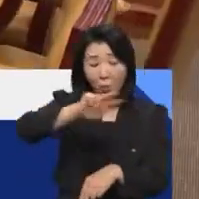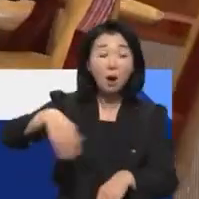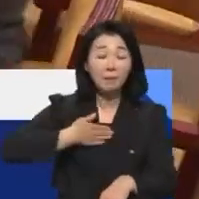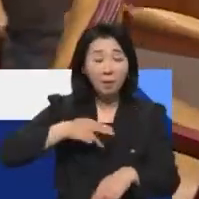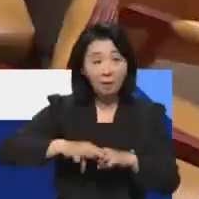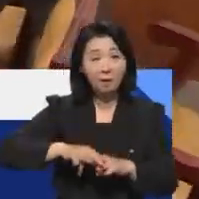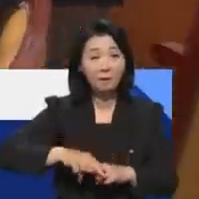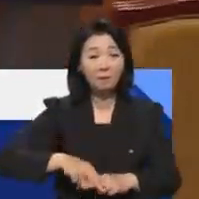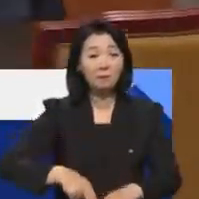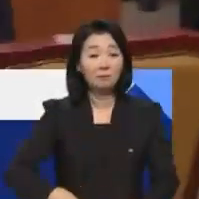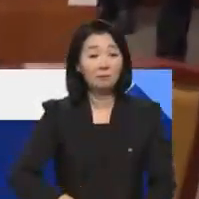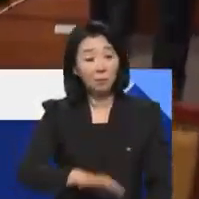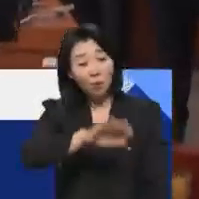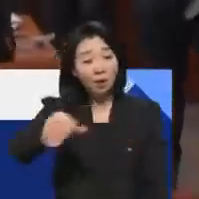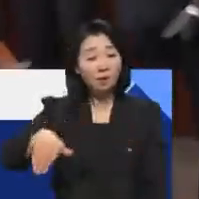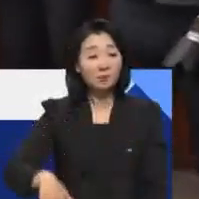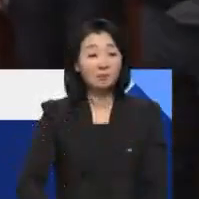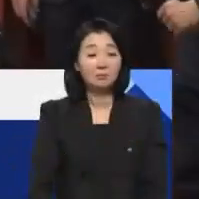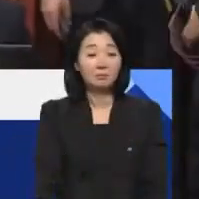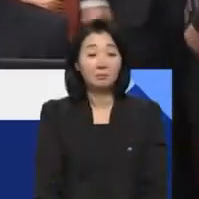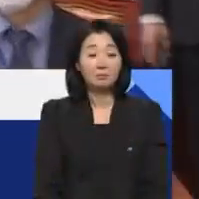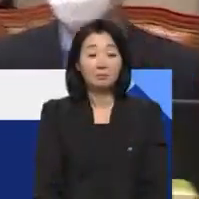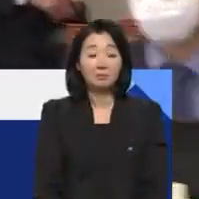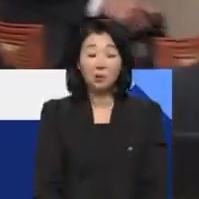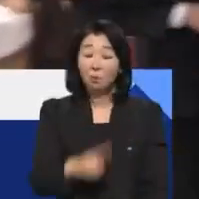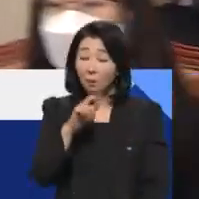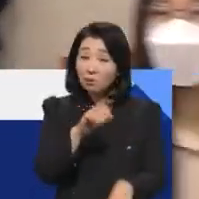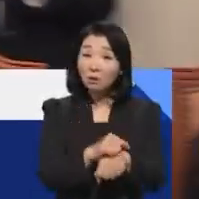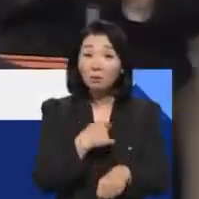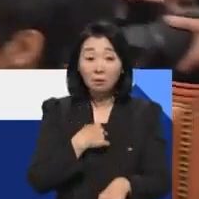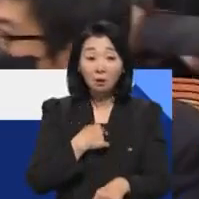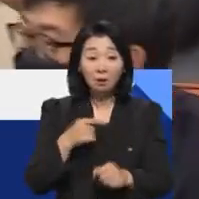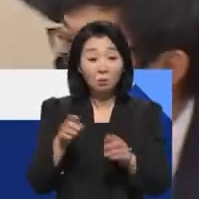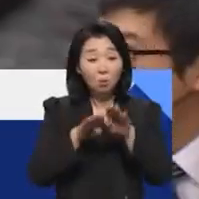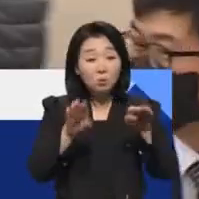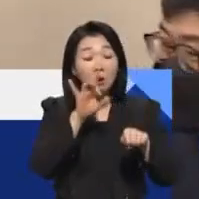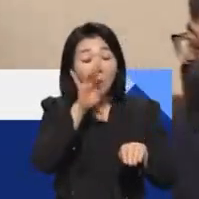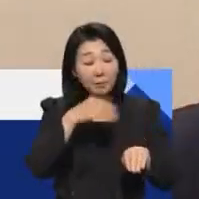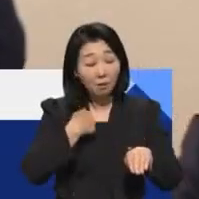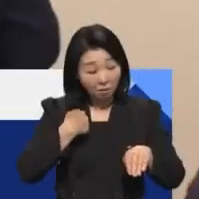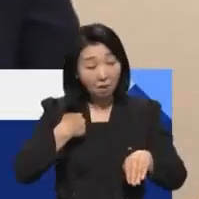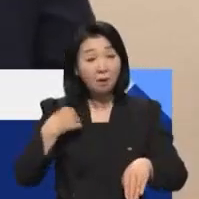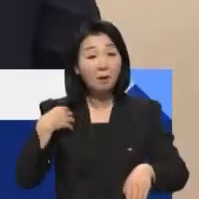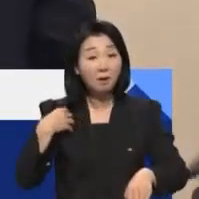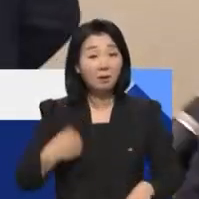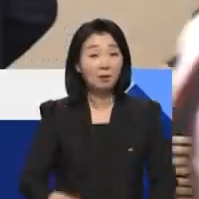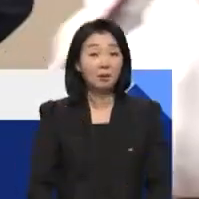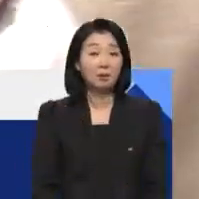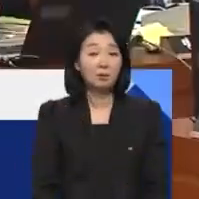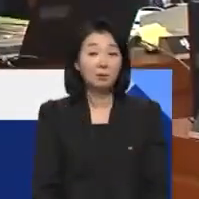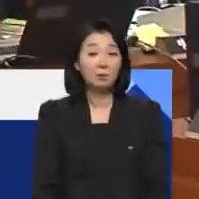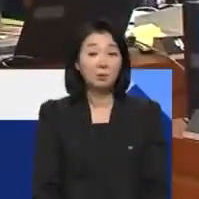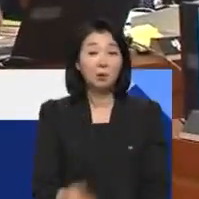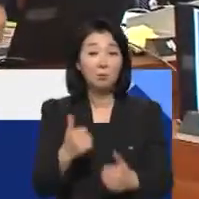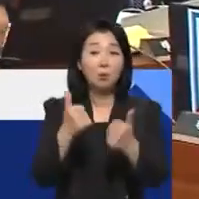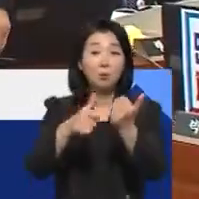공정하게 할 테니까. 자, 말씀 잘하셨는데 공정하게 할 테니까. 본회의 통일을 거쳐서 오세요.